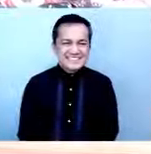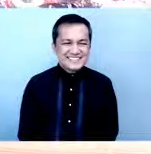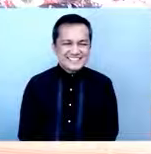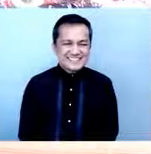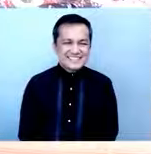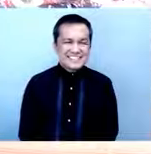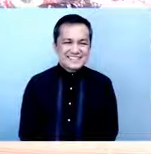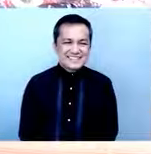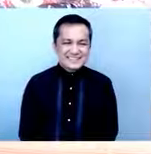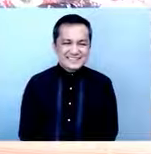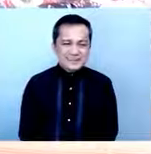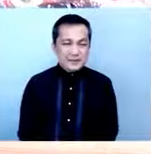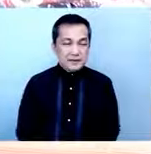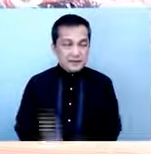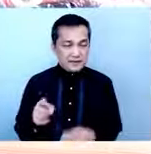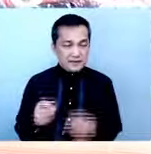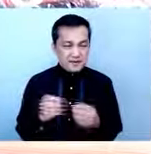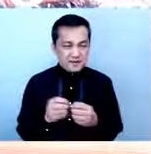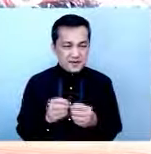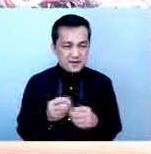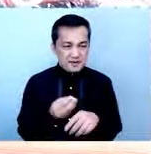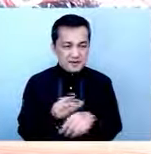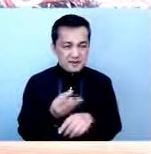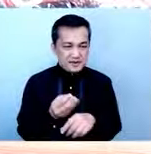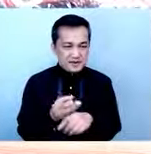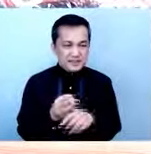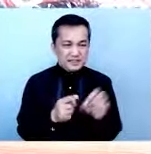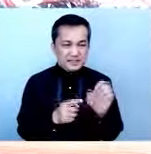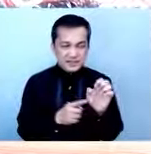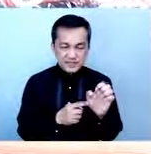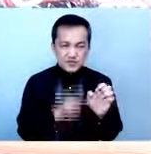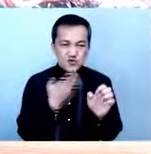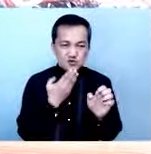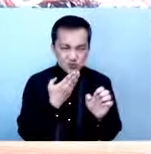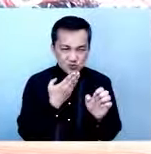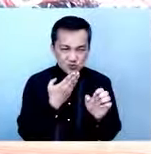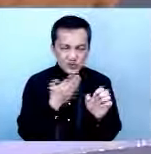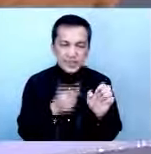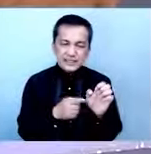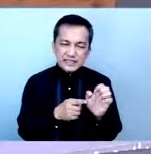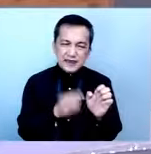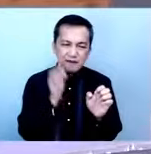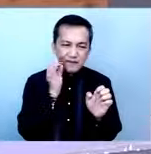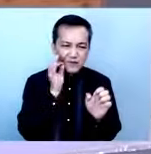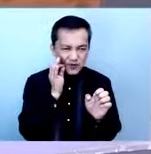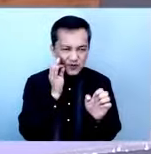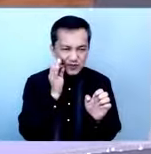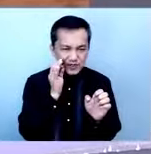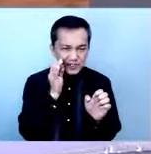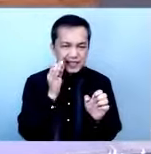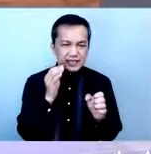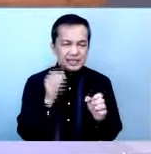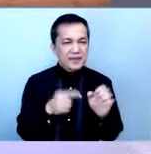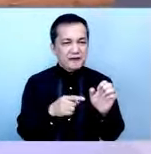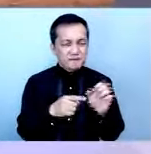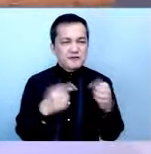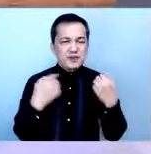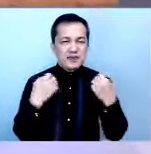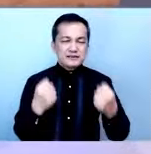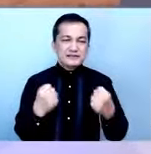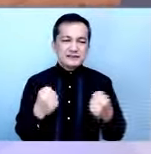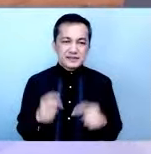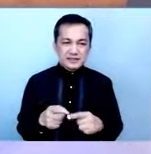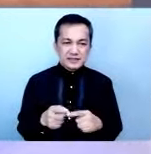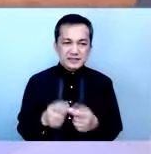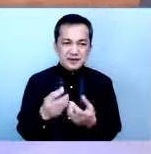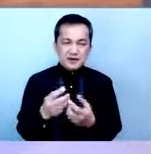noted! Okay, at ito para mas ibigay pa sa atin ng mga extra sweet, extra fruity, at extra healthy na mga fruit bouquet na ito. Makakasama